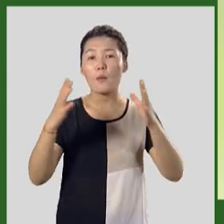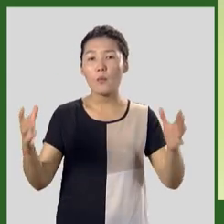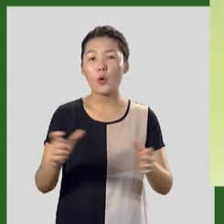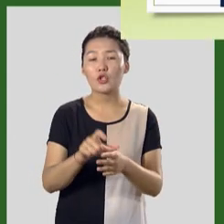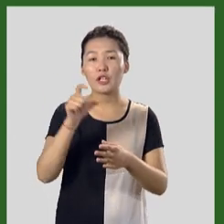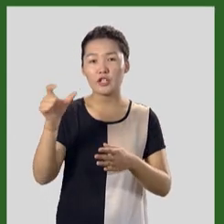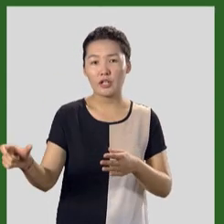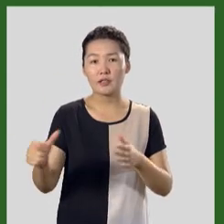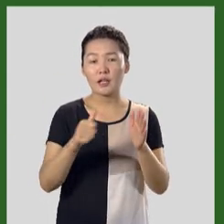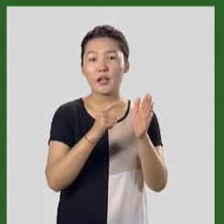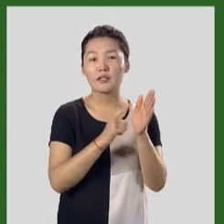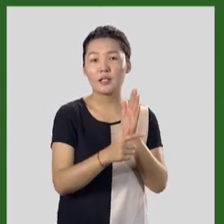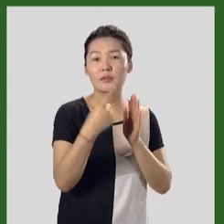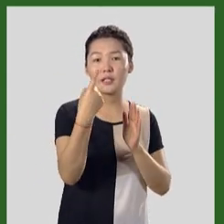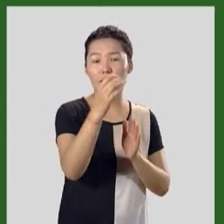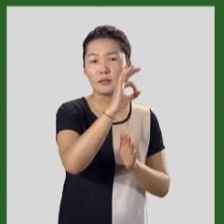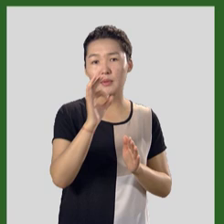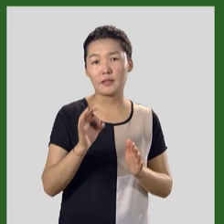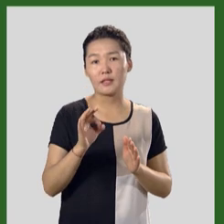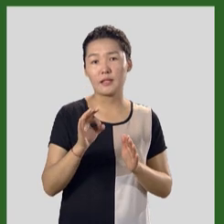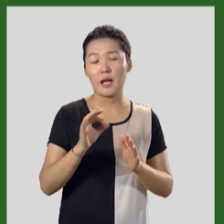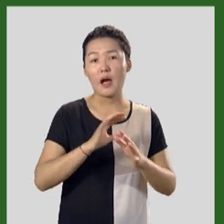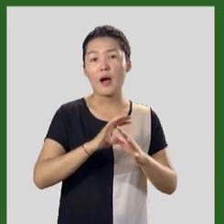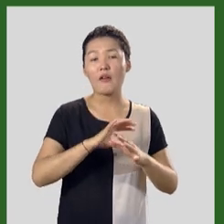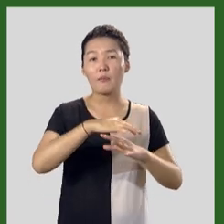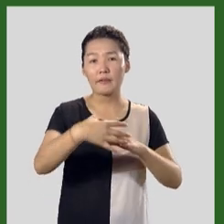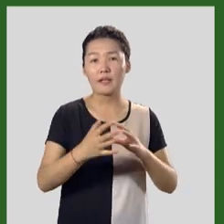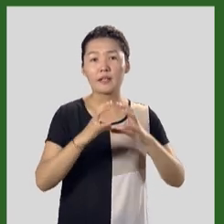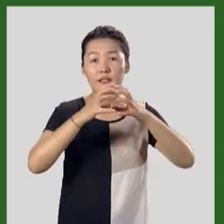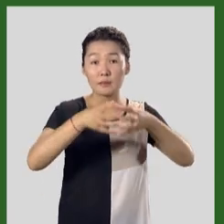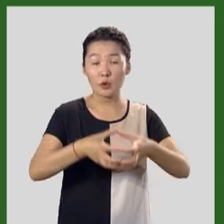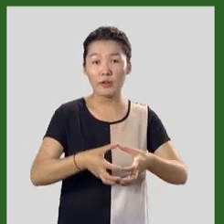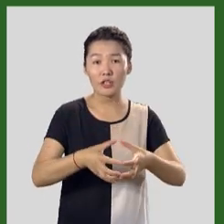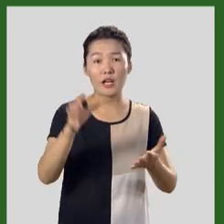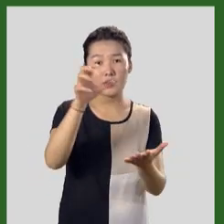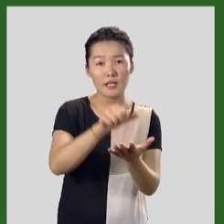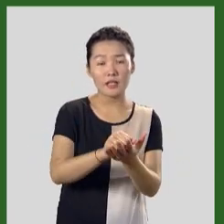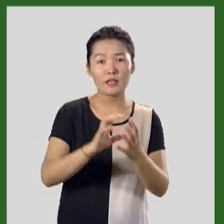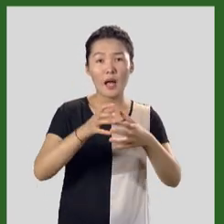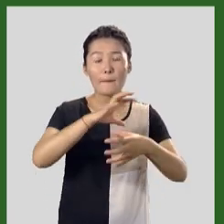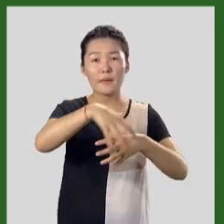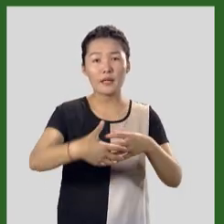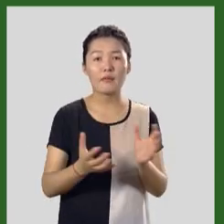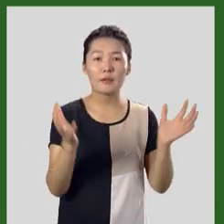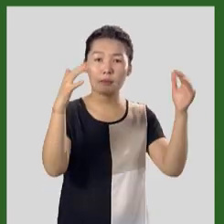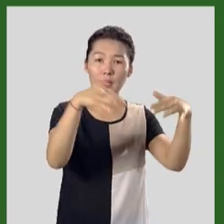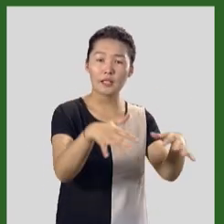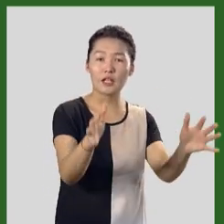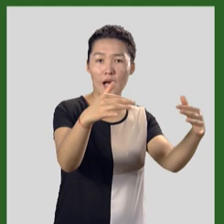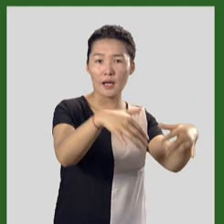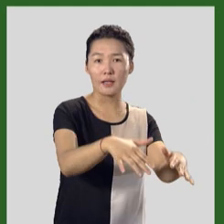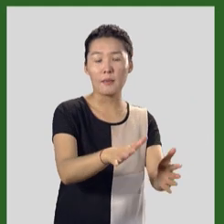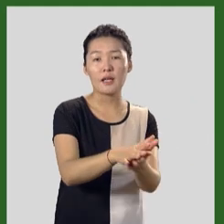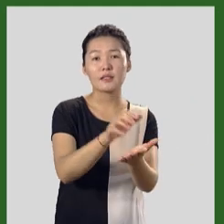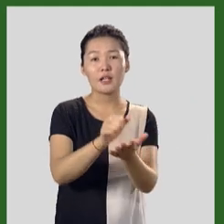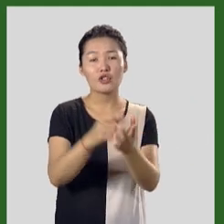часть, 71% поверхности земного шара, занята мировым океаном. Значение